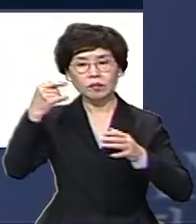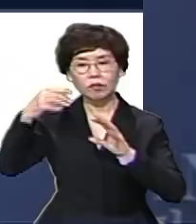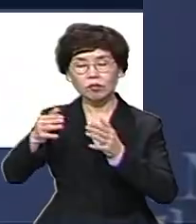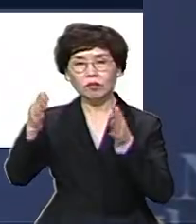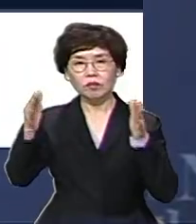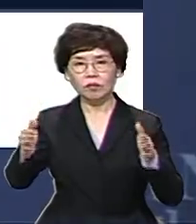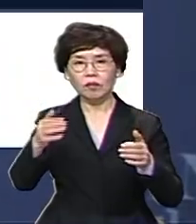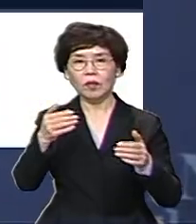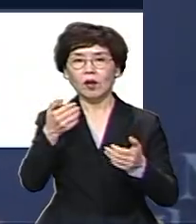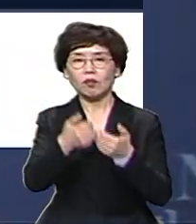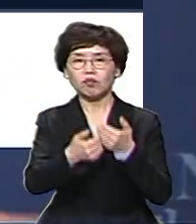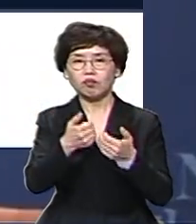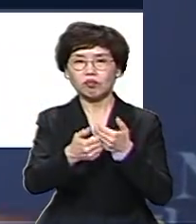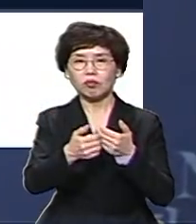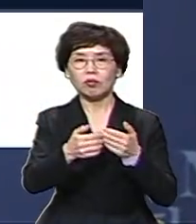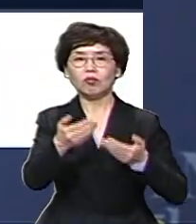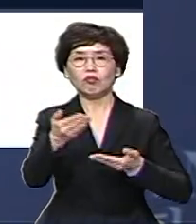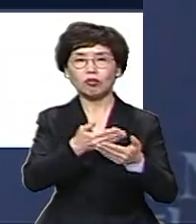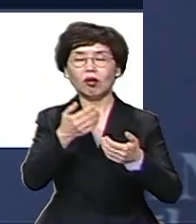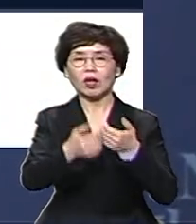말씀도 위원장이 했었습니다.